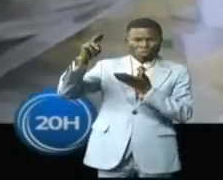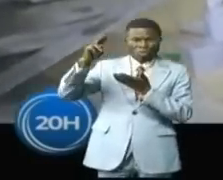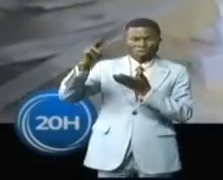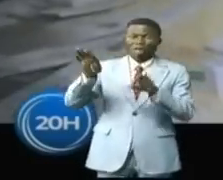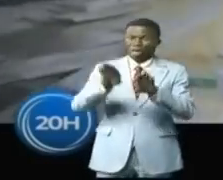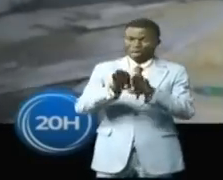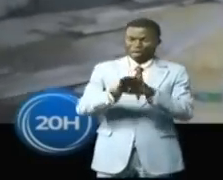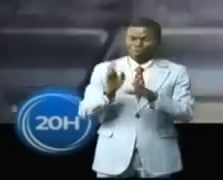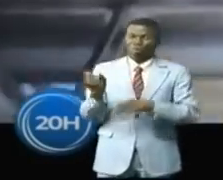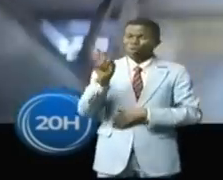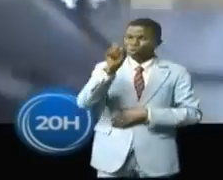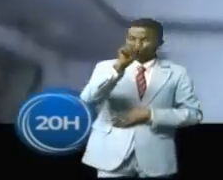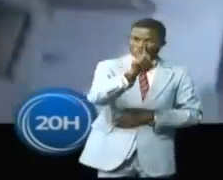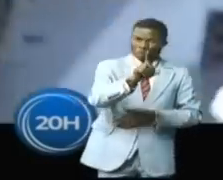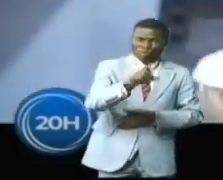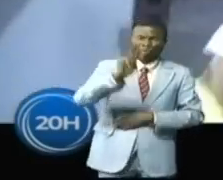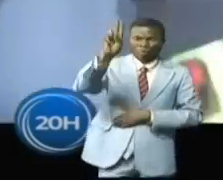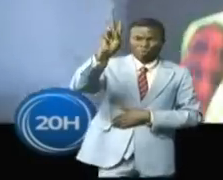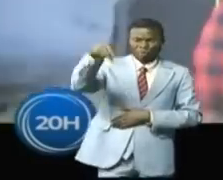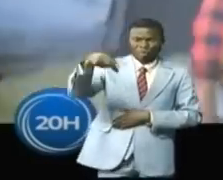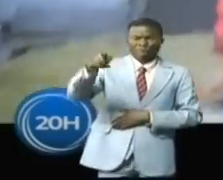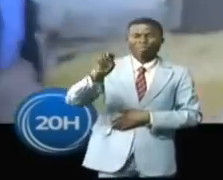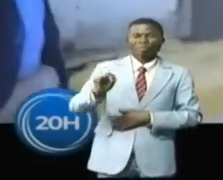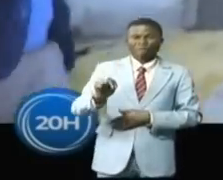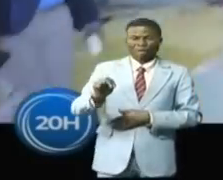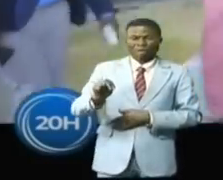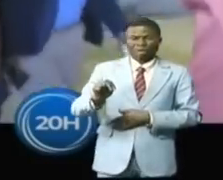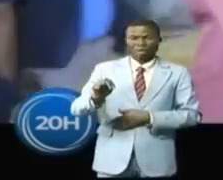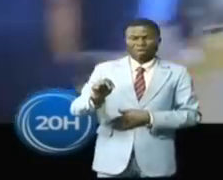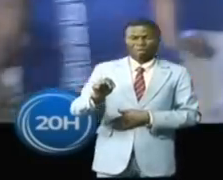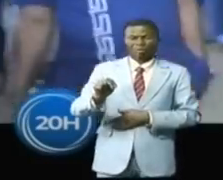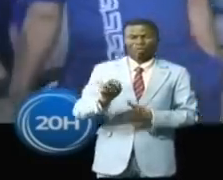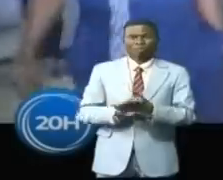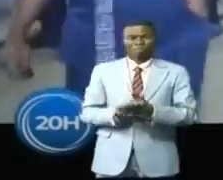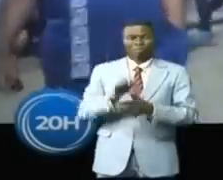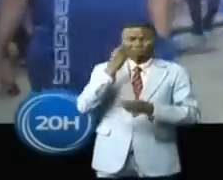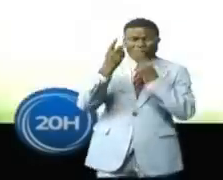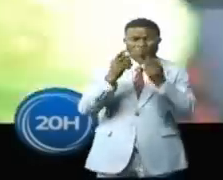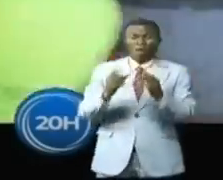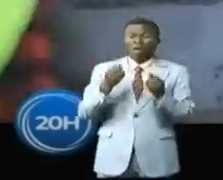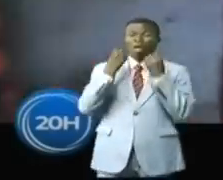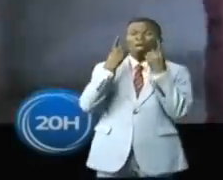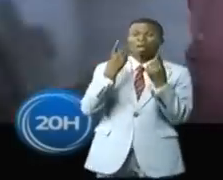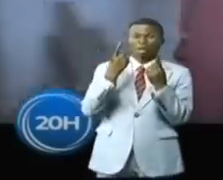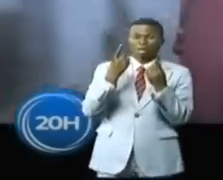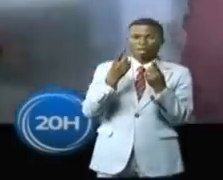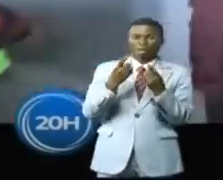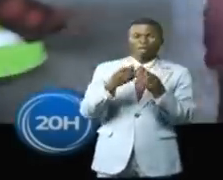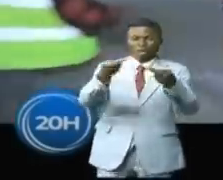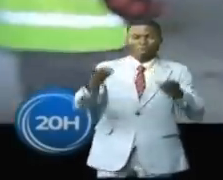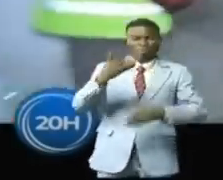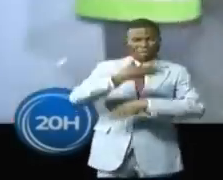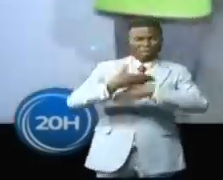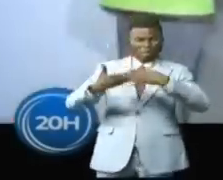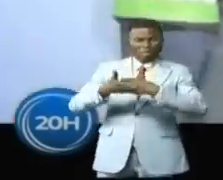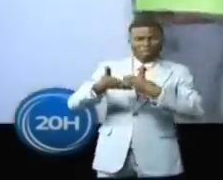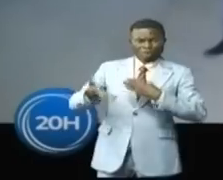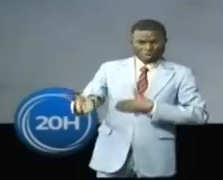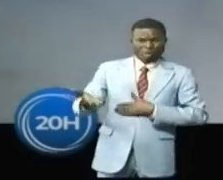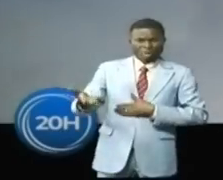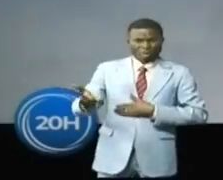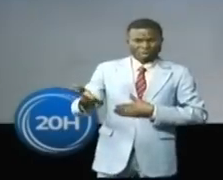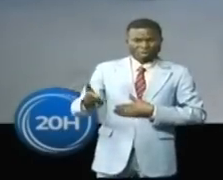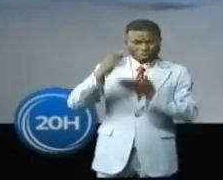Muhindo Nzangibutondo, est arrivé à l'Université pédagogique nationale. Une visite surprise au chantier de construction de nouveaux bâtiments